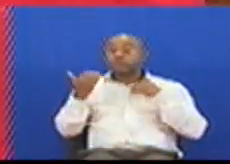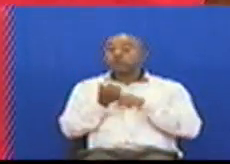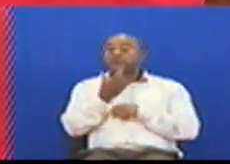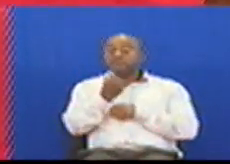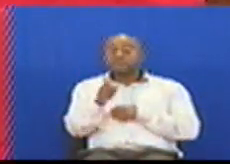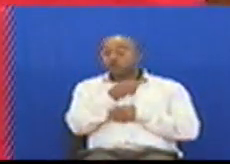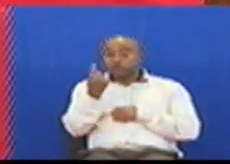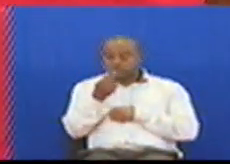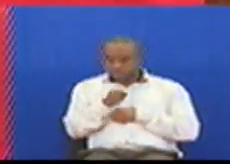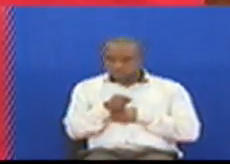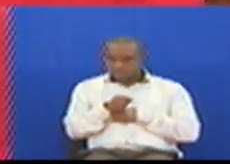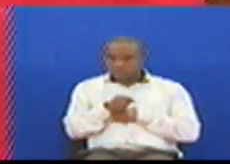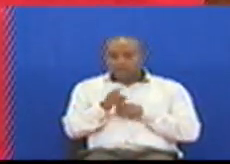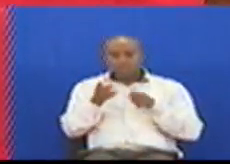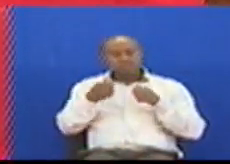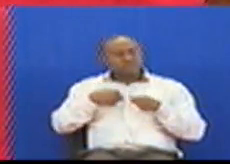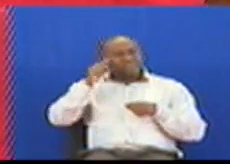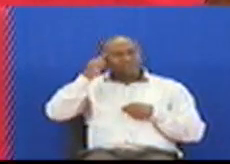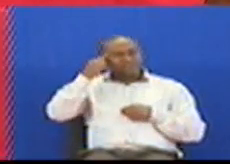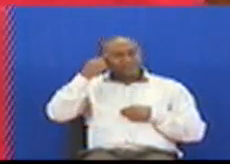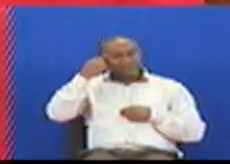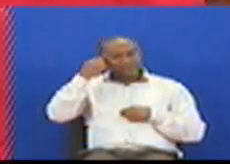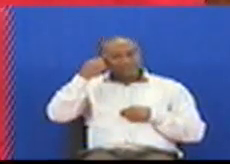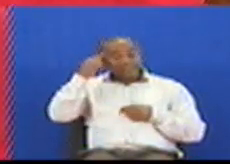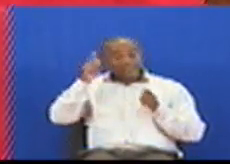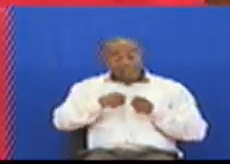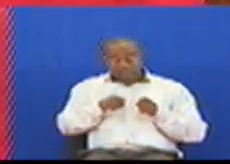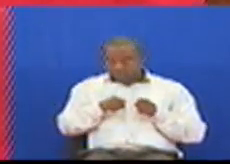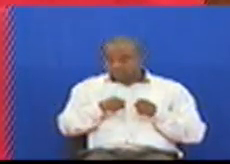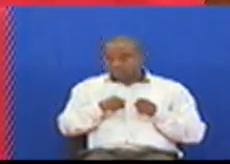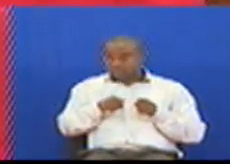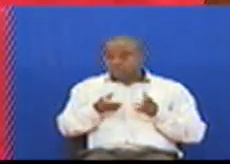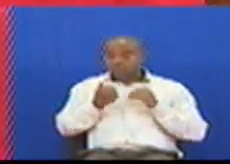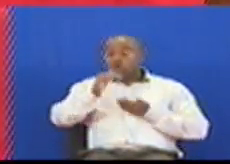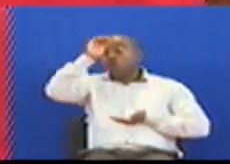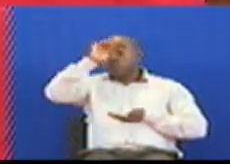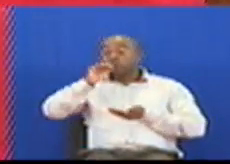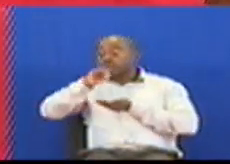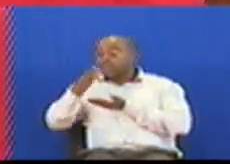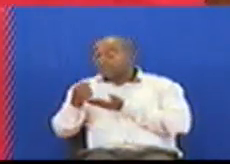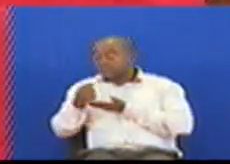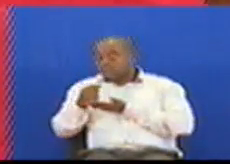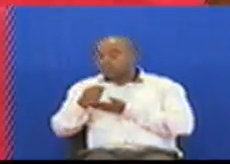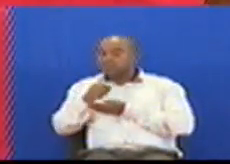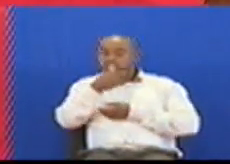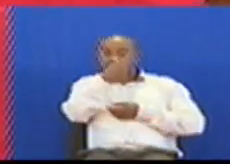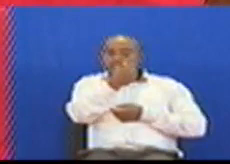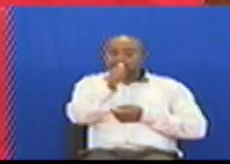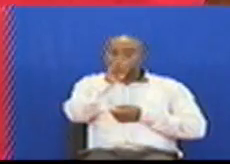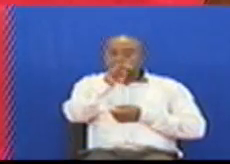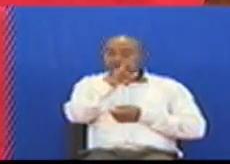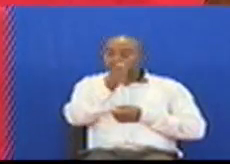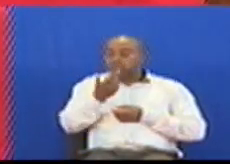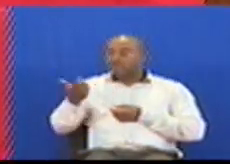kutosha. Lakini sifikirii na sidhani kama tutakuwa sahihi kupunguza kwenye pesa za TANROADS ili kuongeza pesa za